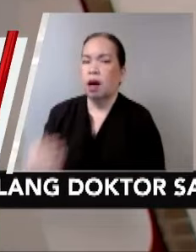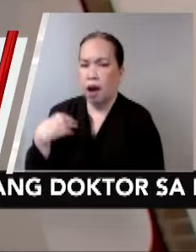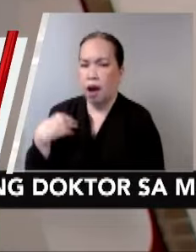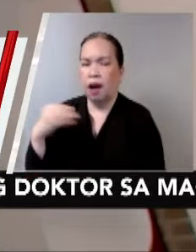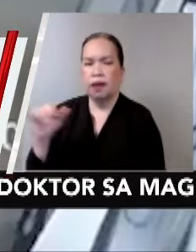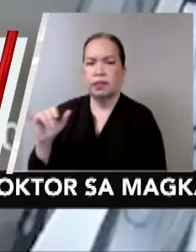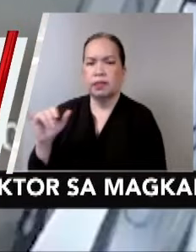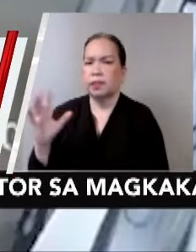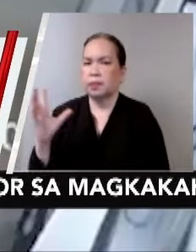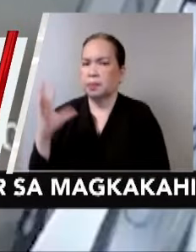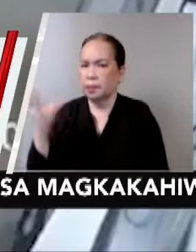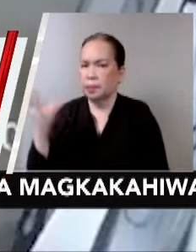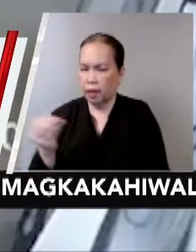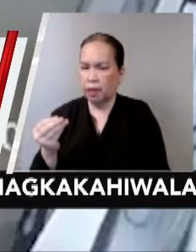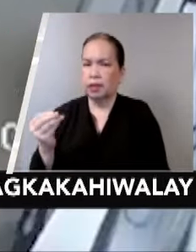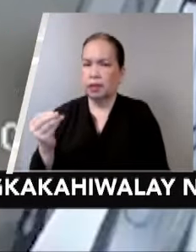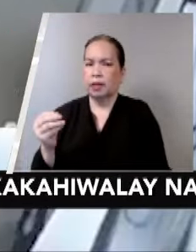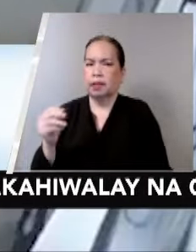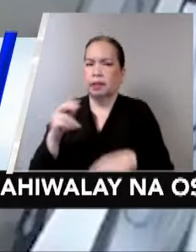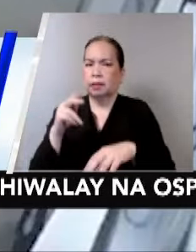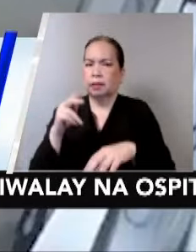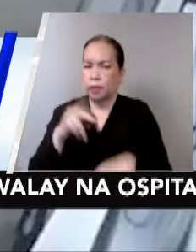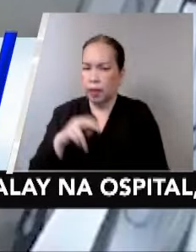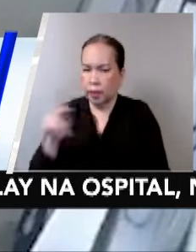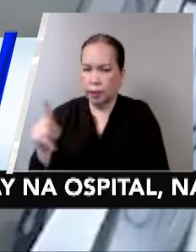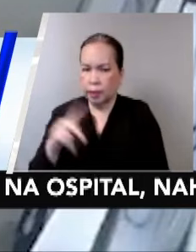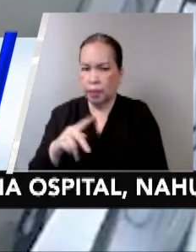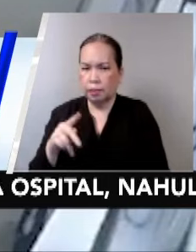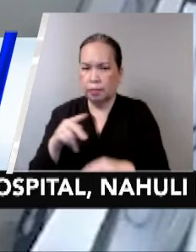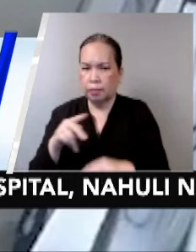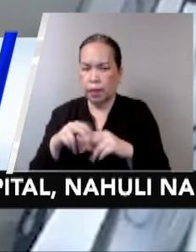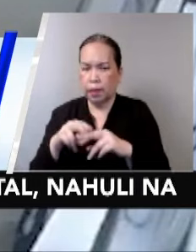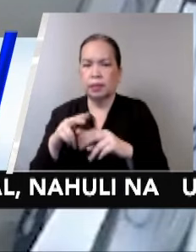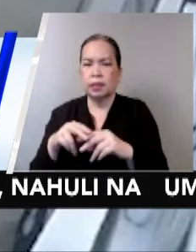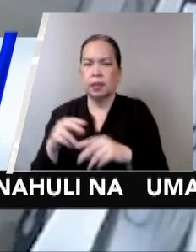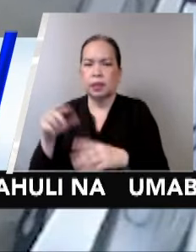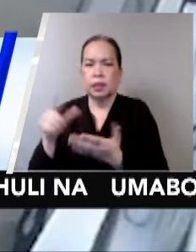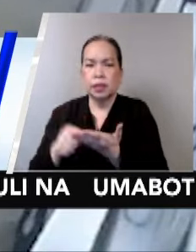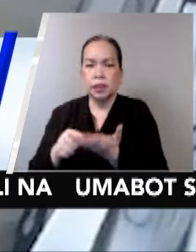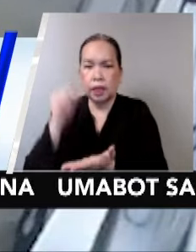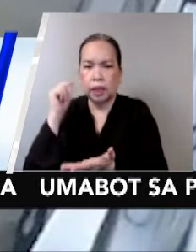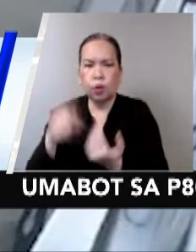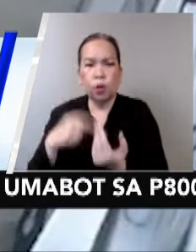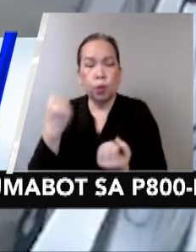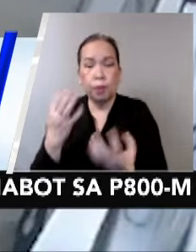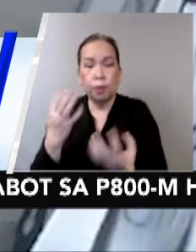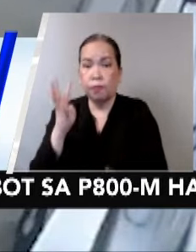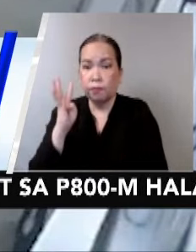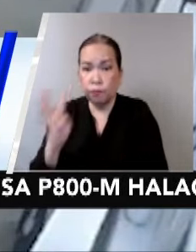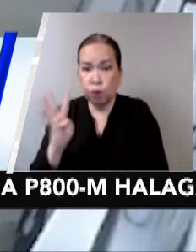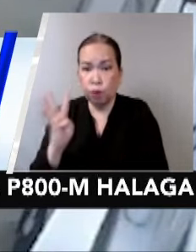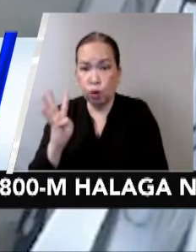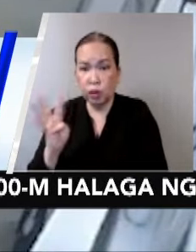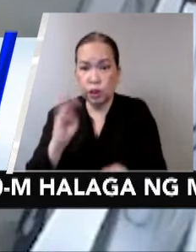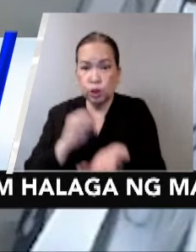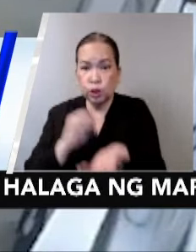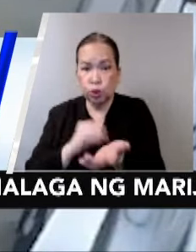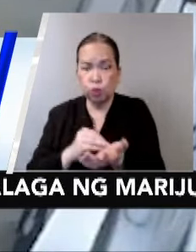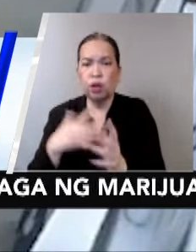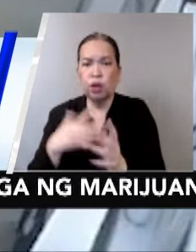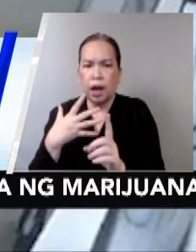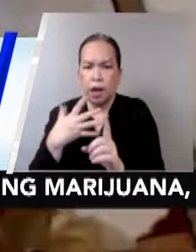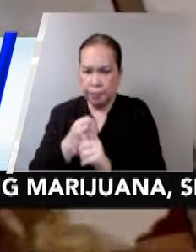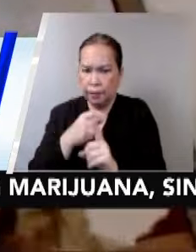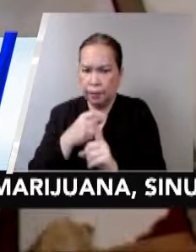Pangasinan, Tarlac. Umaabot na umano sa 4 ang mga doktor na biktima ng ganitong modus sa nakaraang 3 mula pa noong